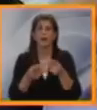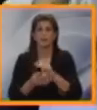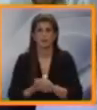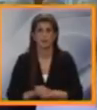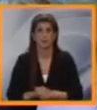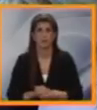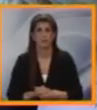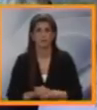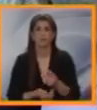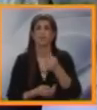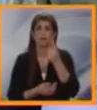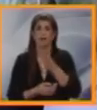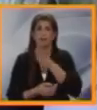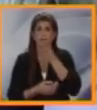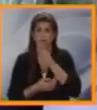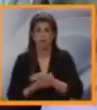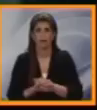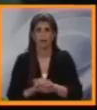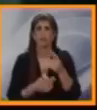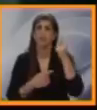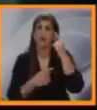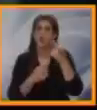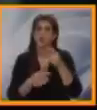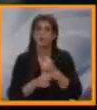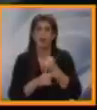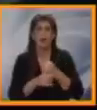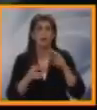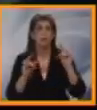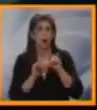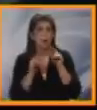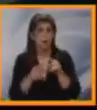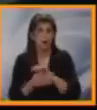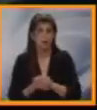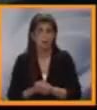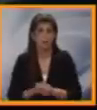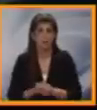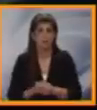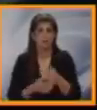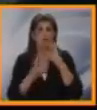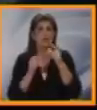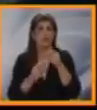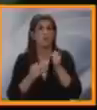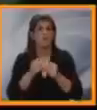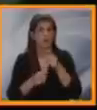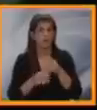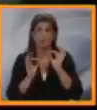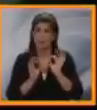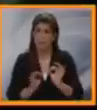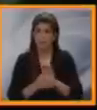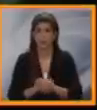אחת הבעיות שהיו לנו זה האם לחשוף את כל החומר שעבדו עליו כל כך